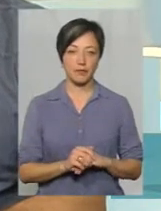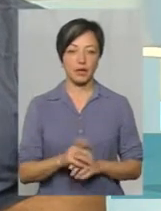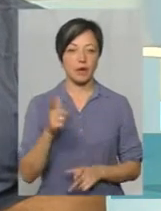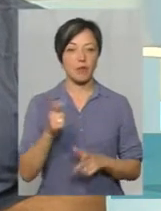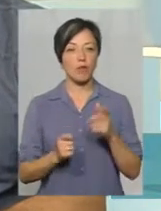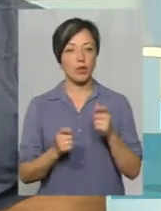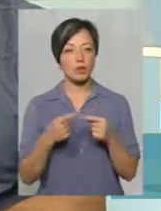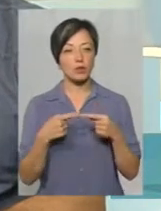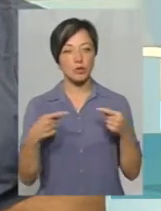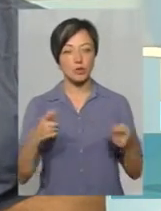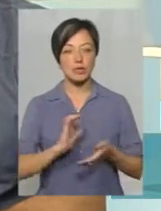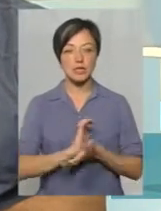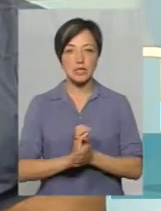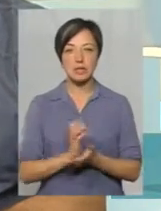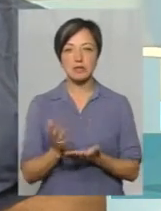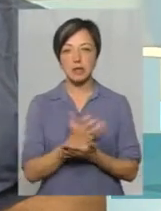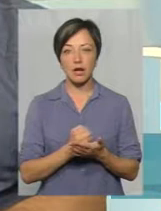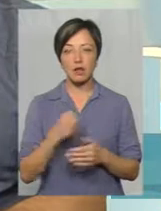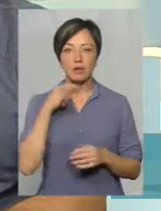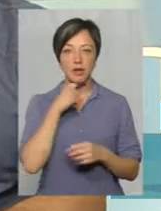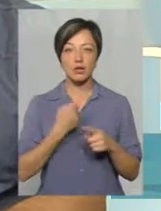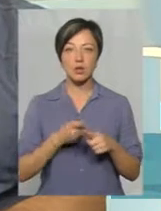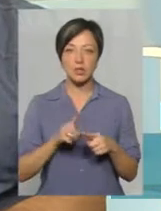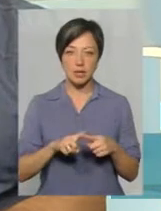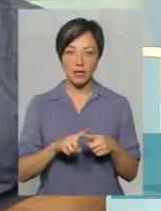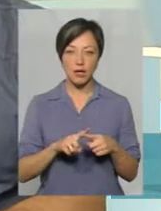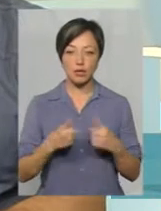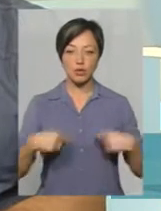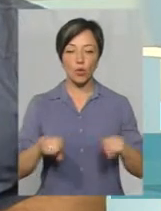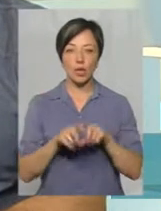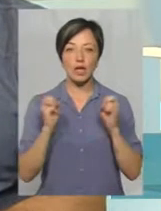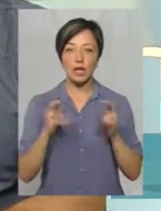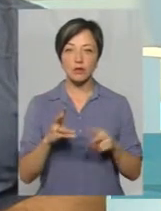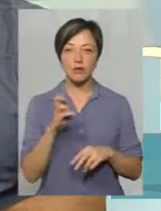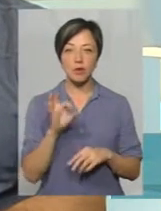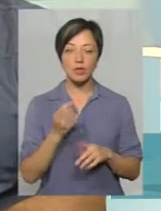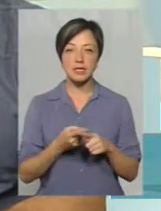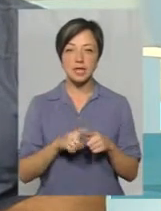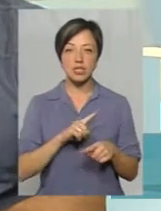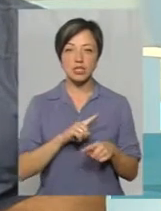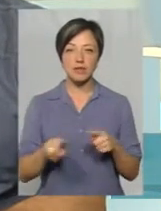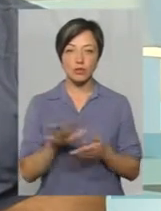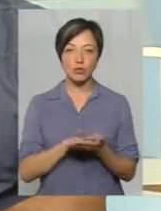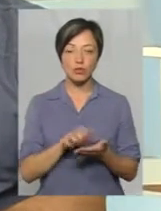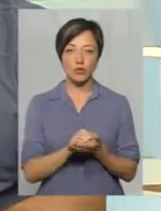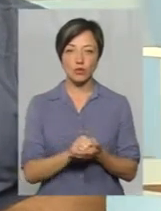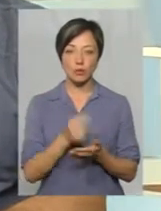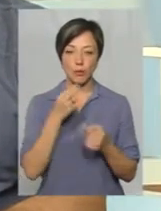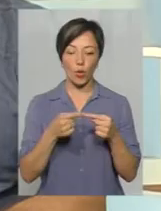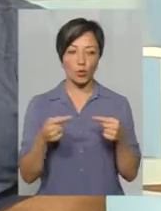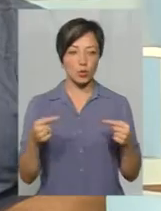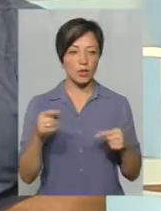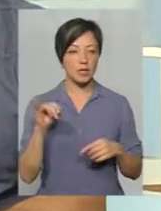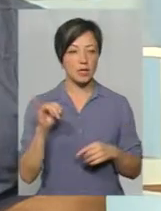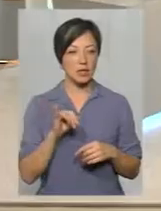Молочна продукція, сир, сметана, м'ясо – це зона ризику, тому що це швидко псуючі продукти,